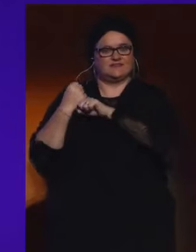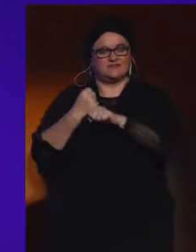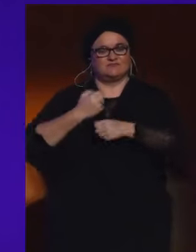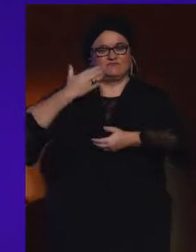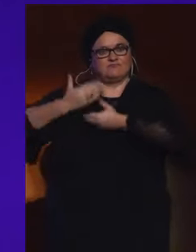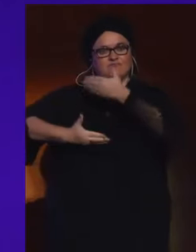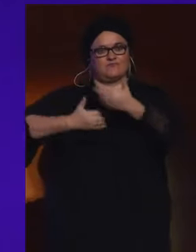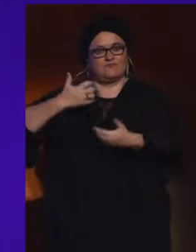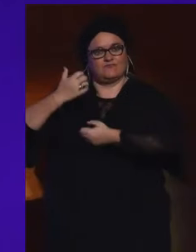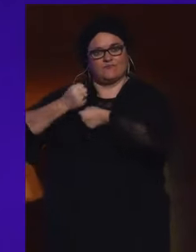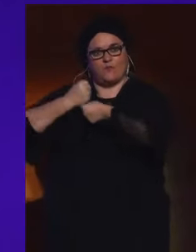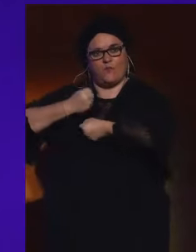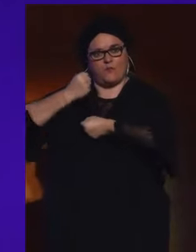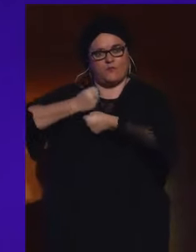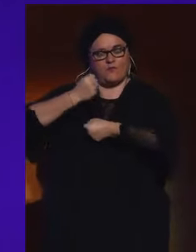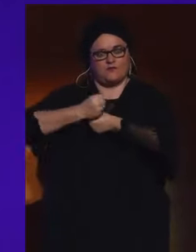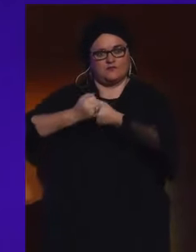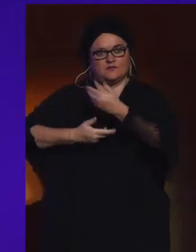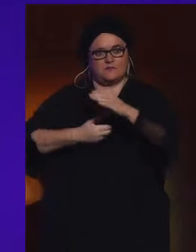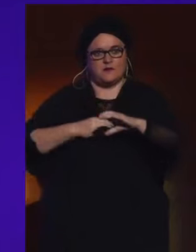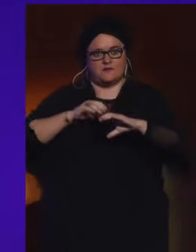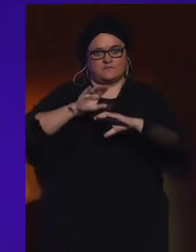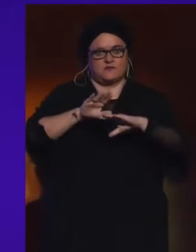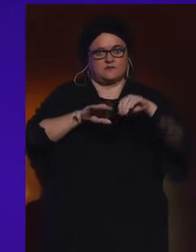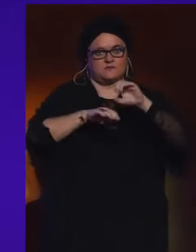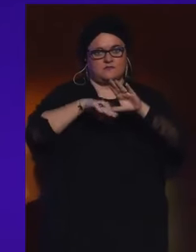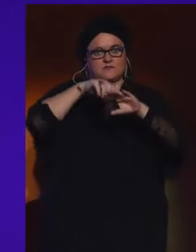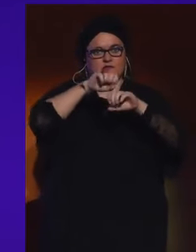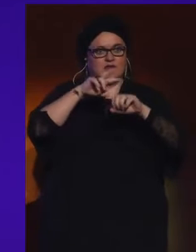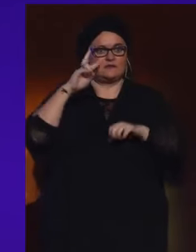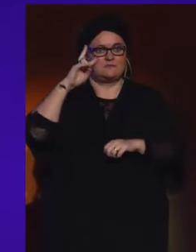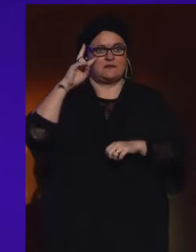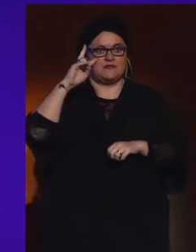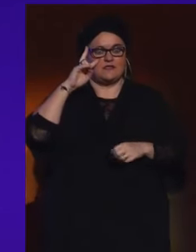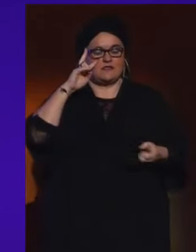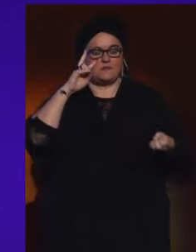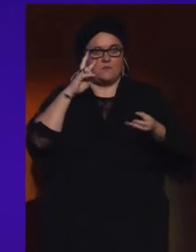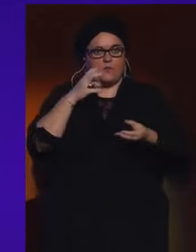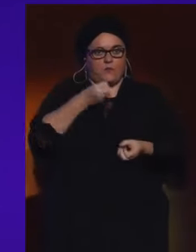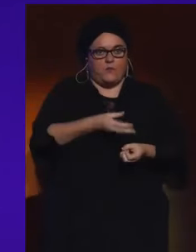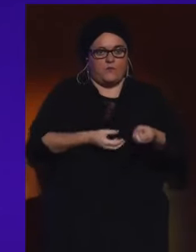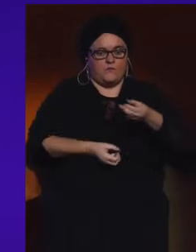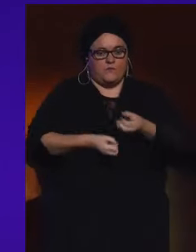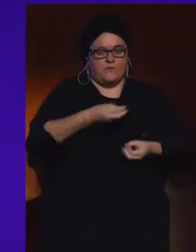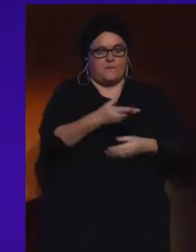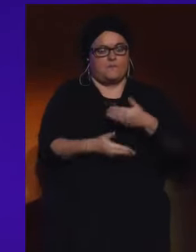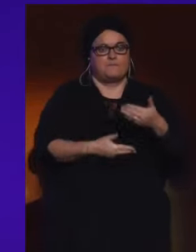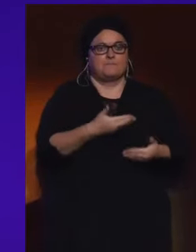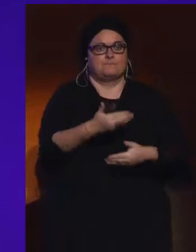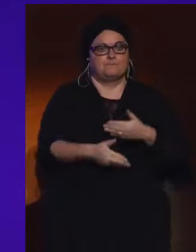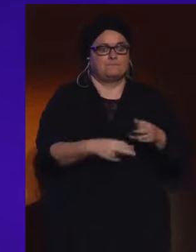hainbeste lanez, metatu den esperientzia hori oinarri izan dadin, aro berri bat